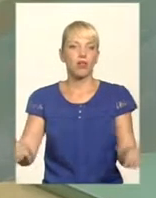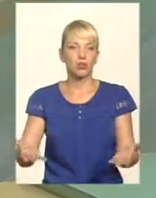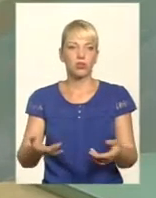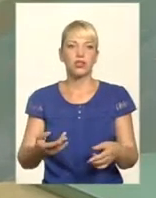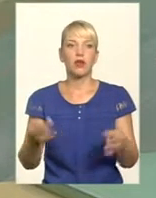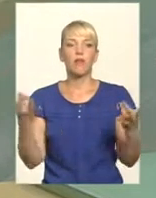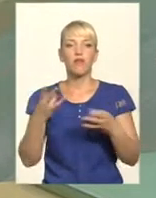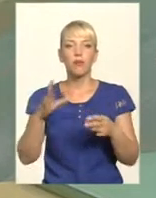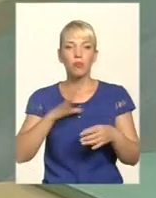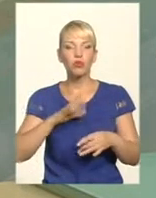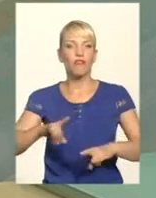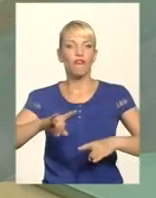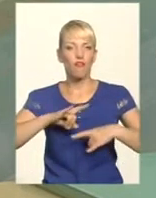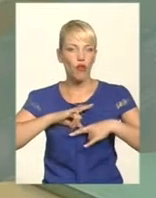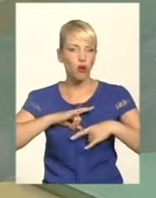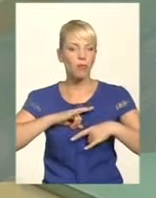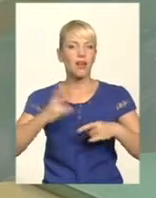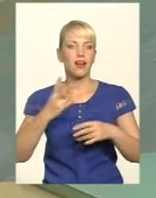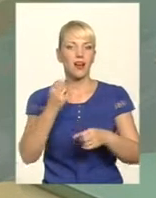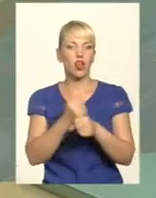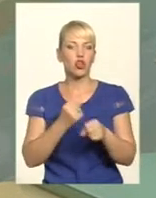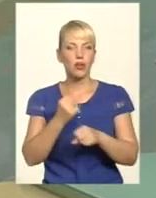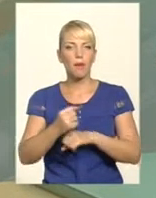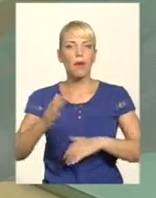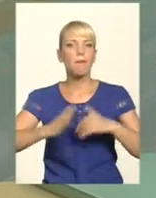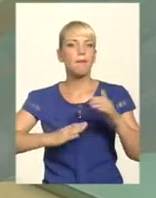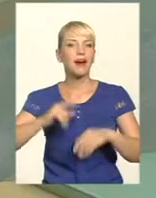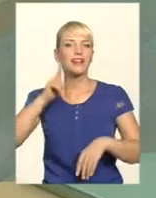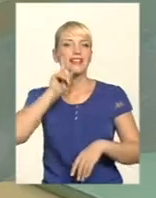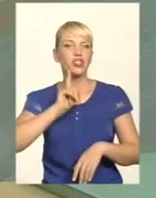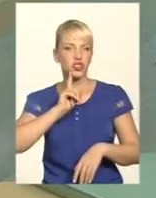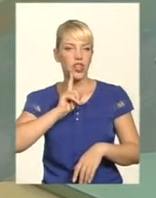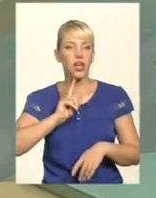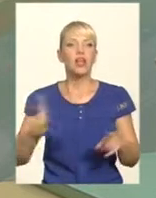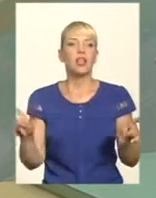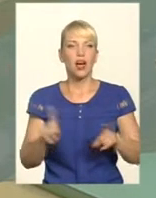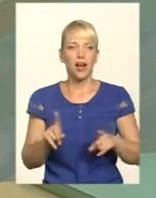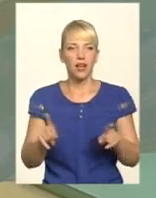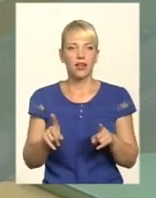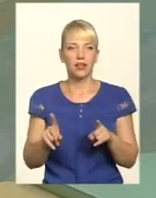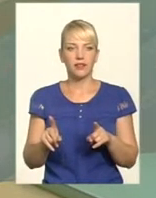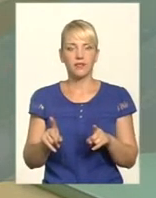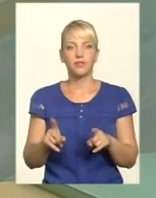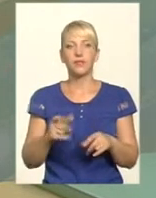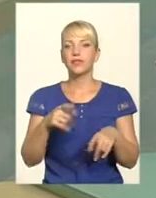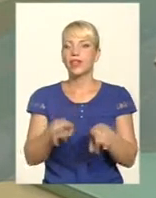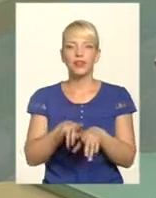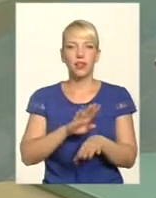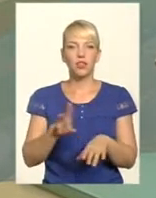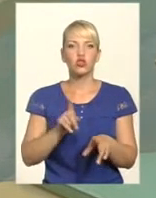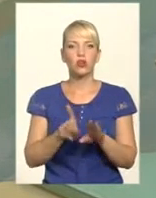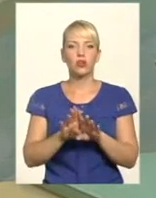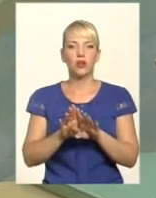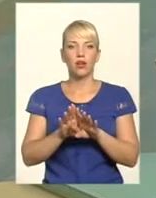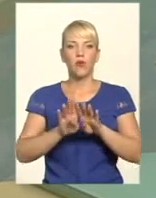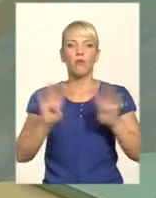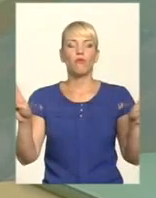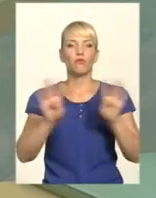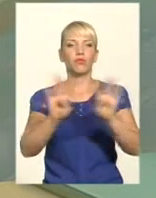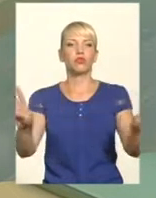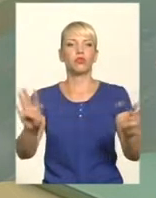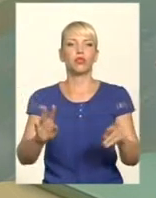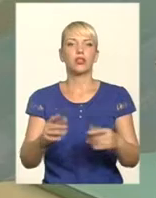розроблена практична, і має бути не отак, от, що ми, скажімо, построїли військових